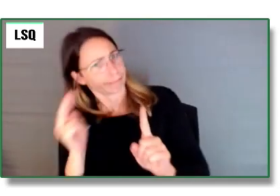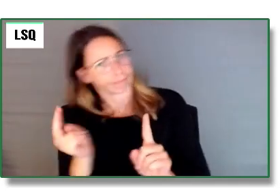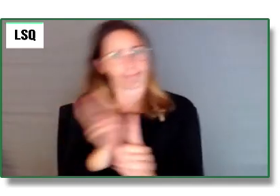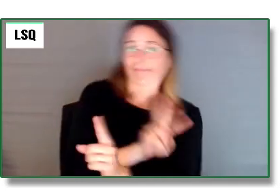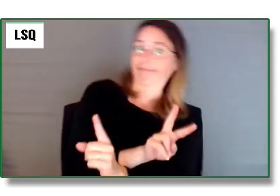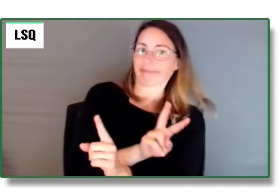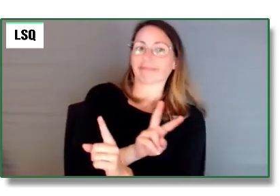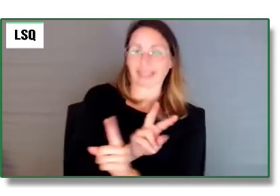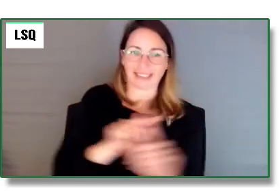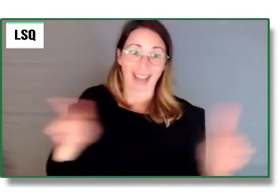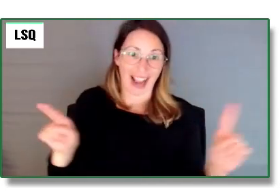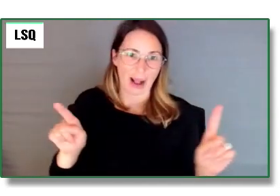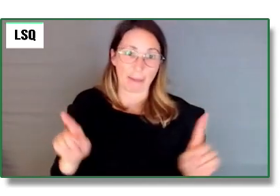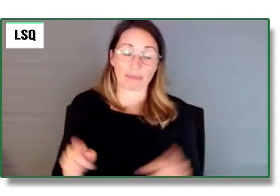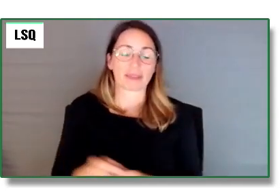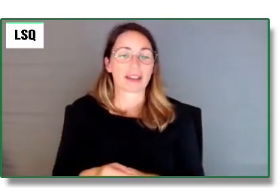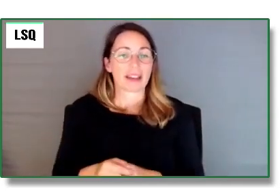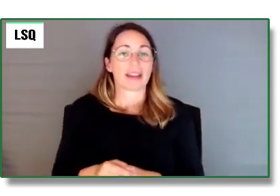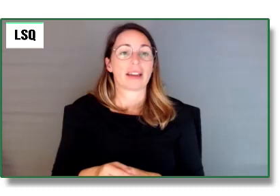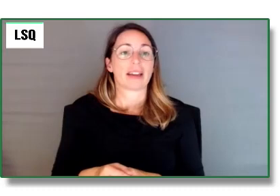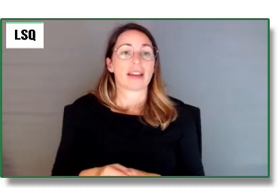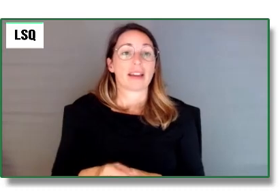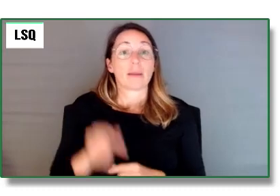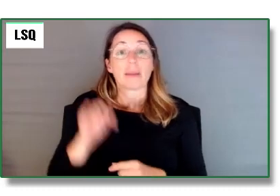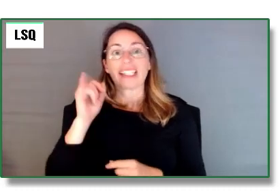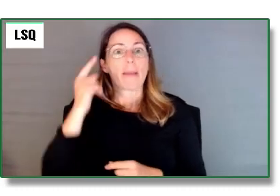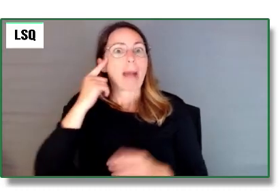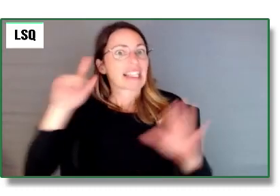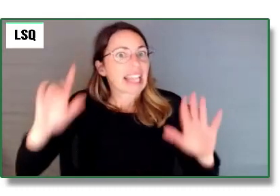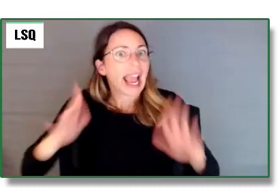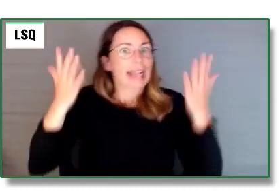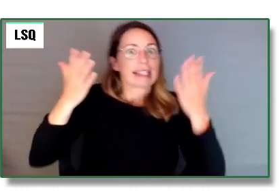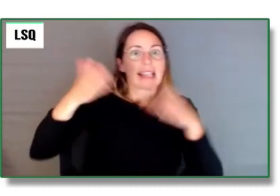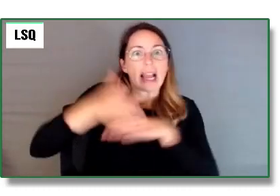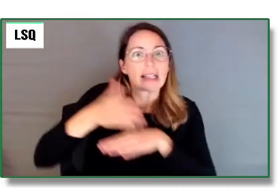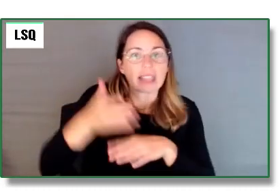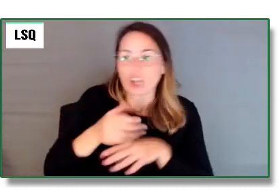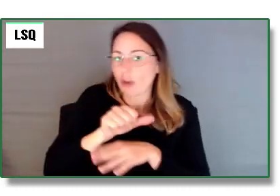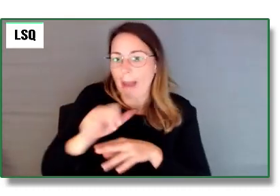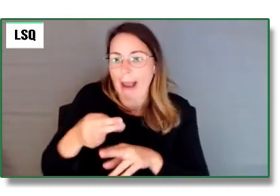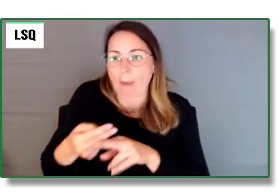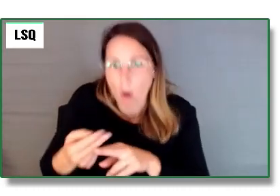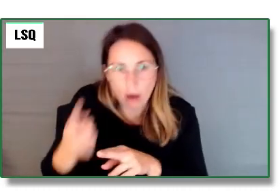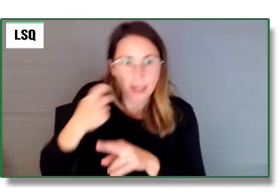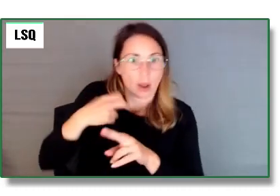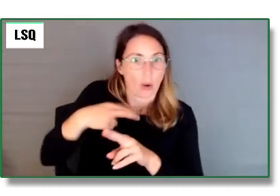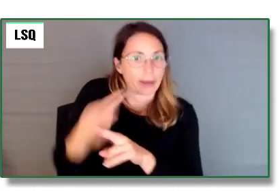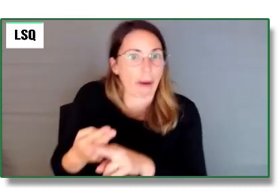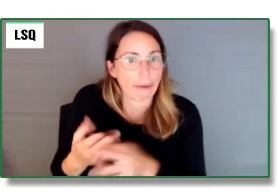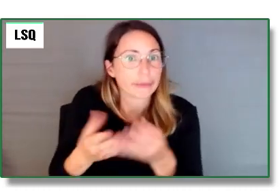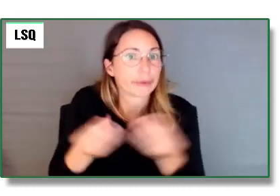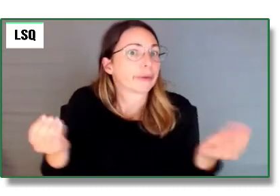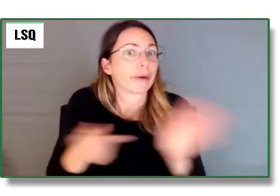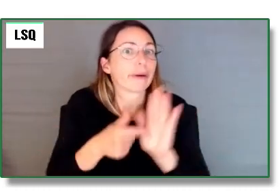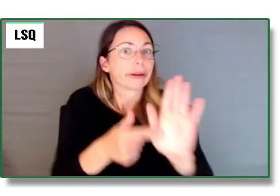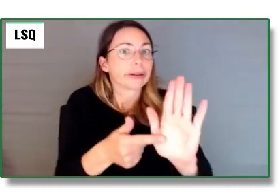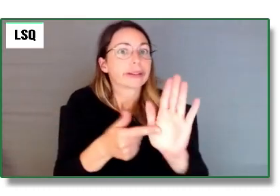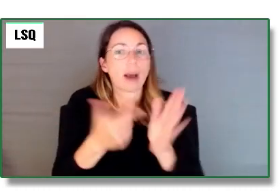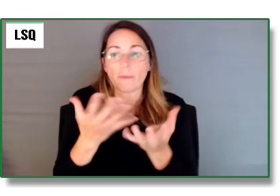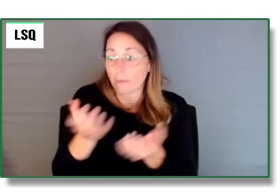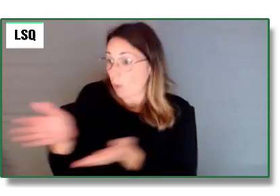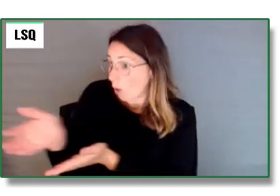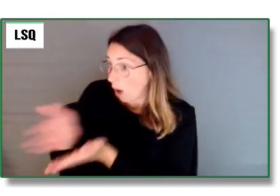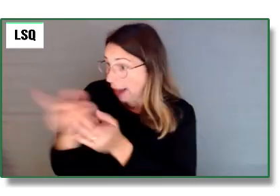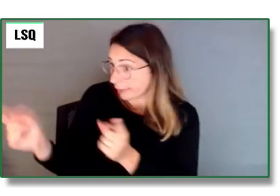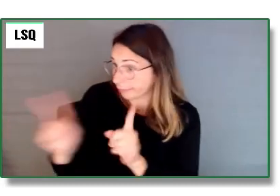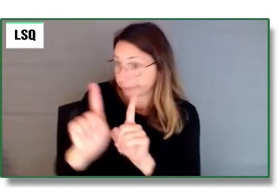exemple de pensée réactive d'accessibilité par réponse. Une solution, quelqu'un pour aider à utiliser l'ascenseur, est créée sur demande.